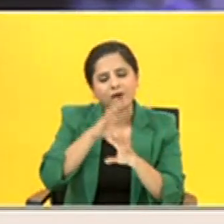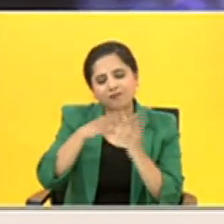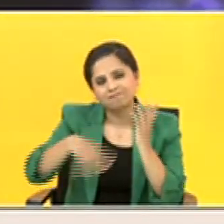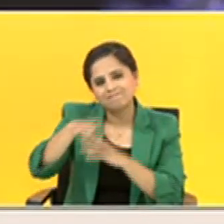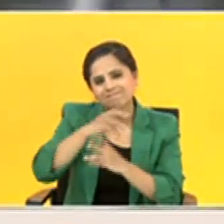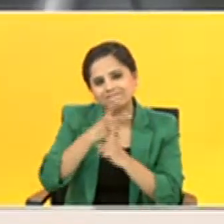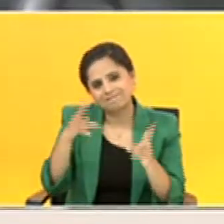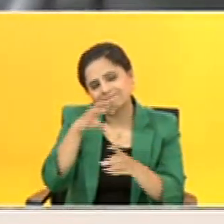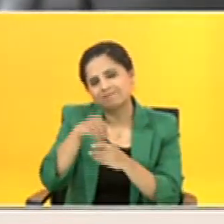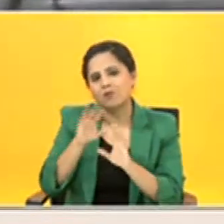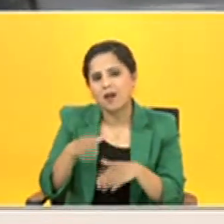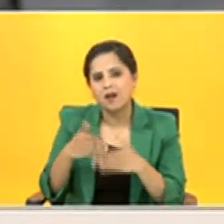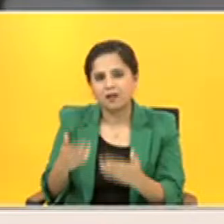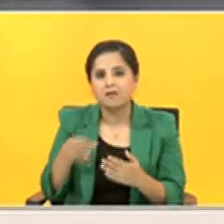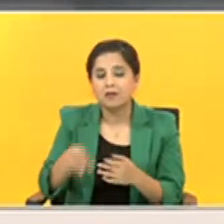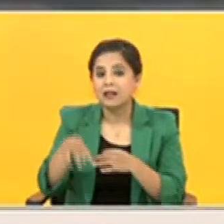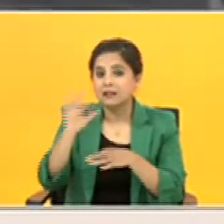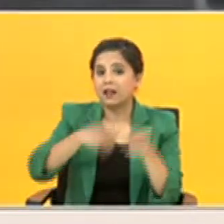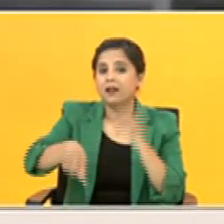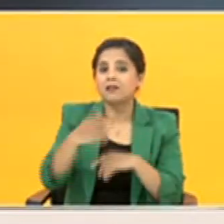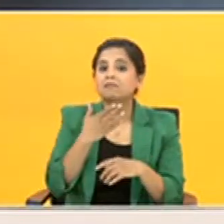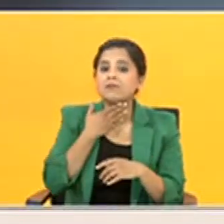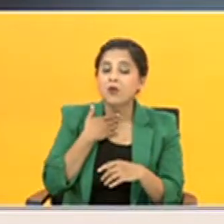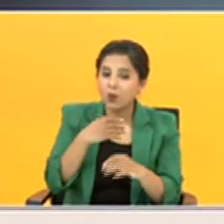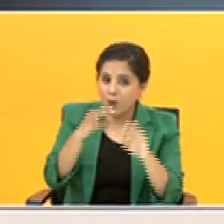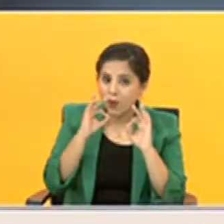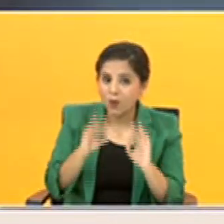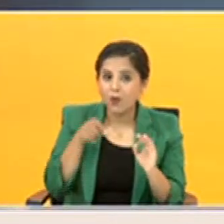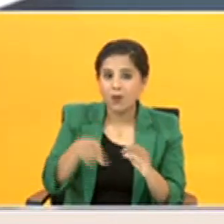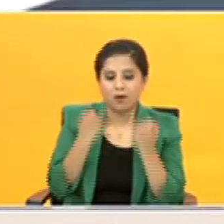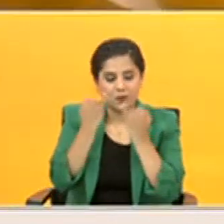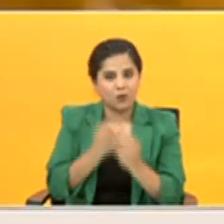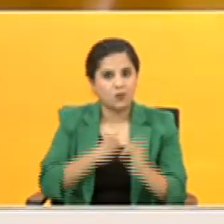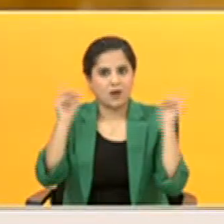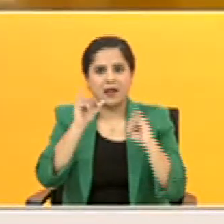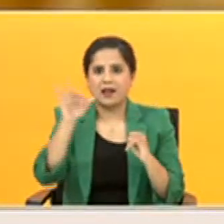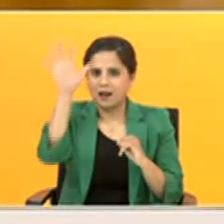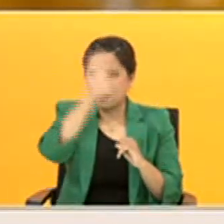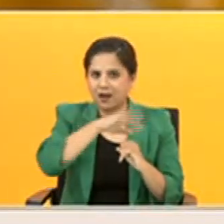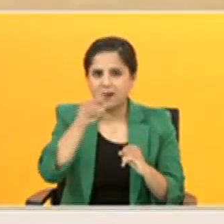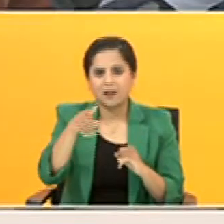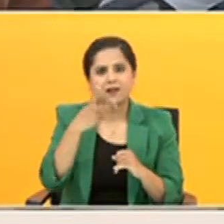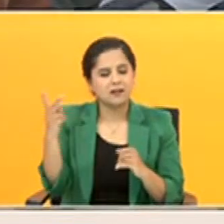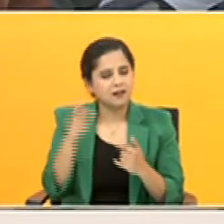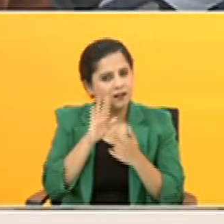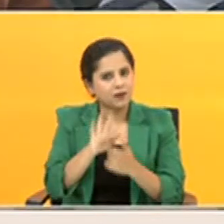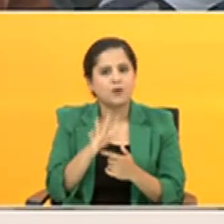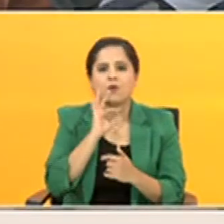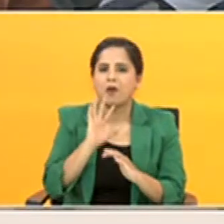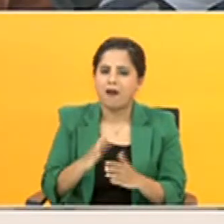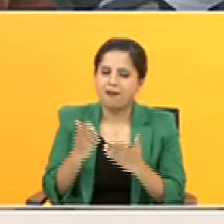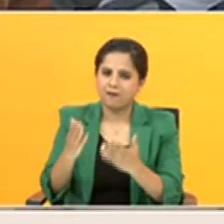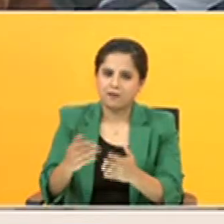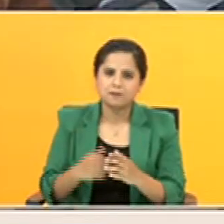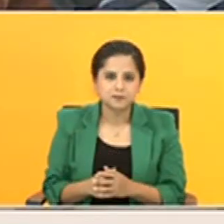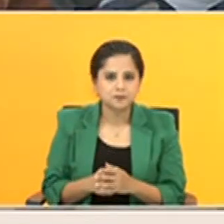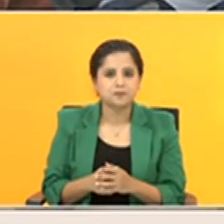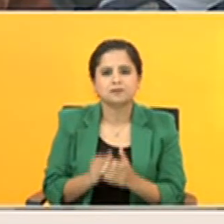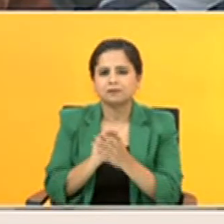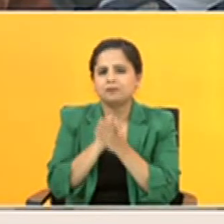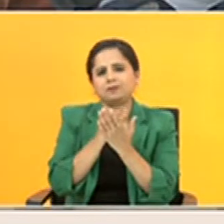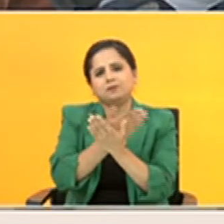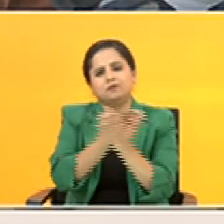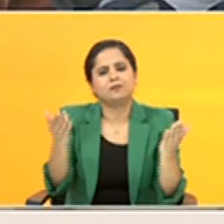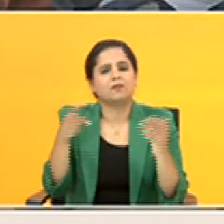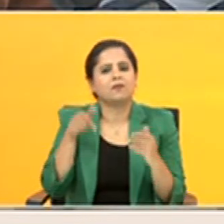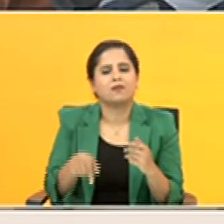हैं। शहद की ये मिठास आत्मनिर्भर भारत का स्वाद है। साथियों, जब